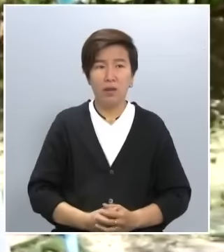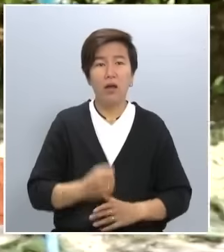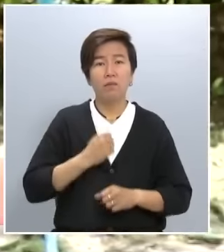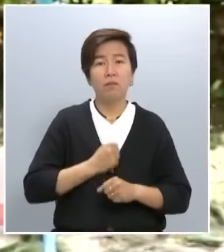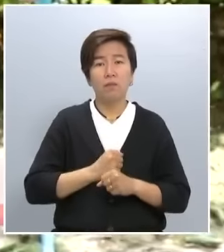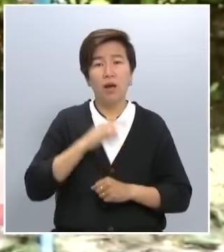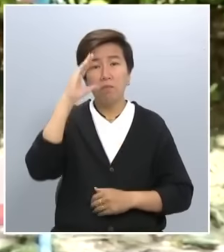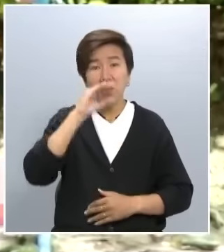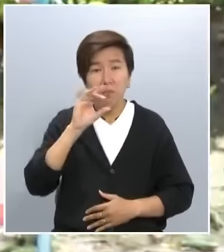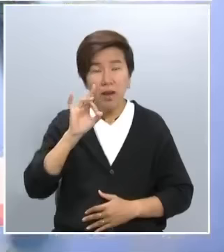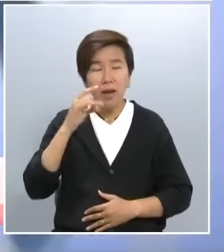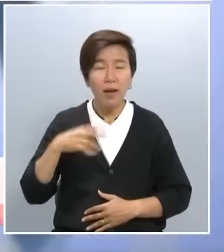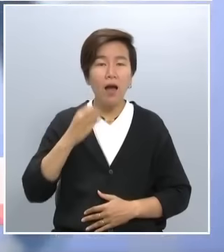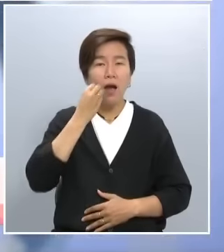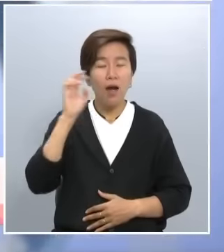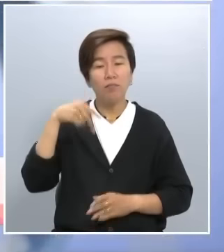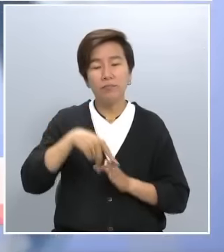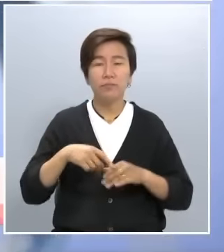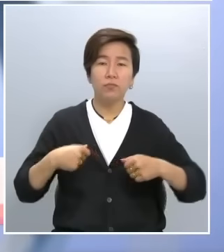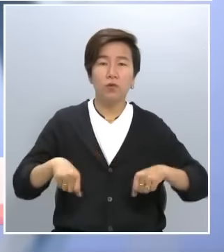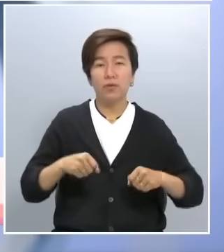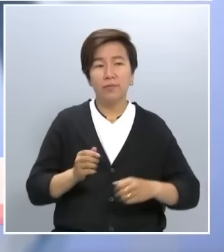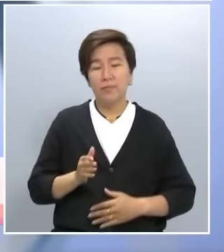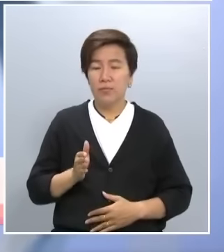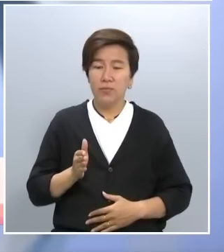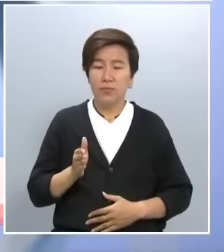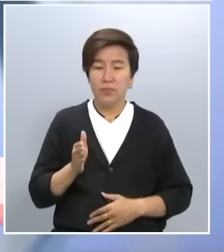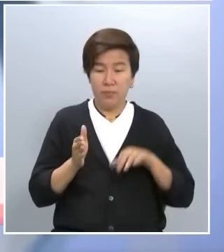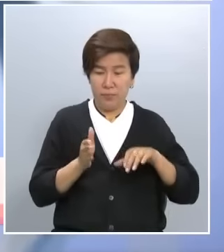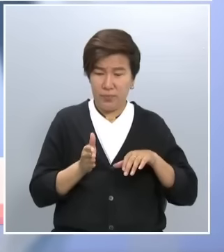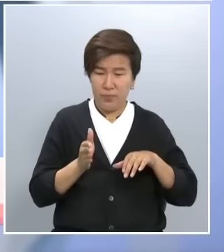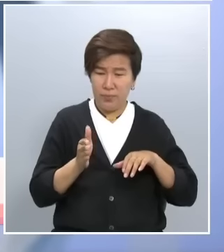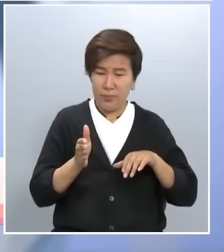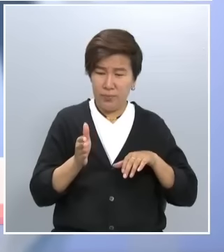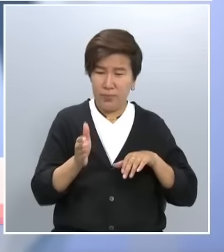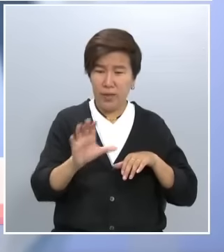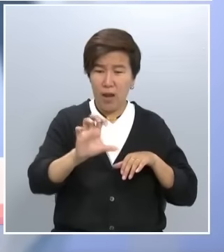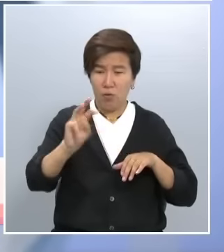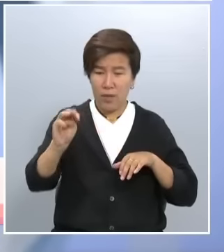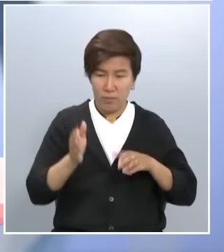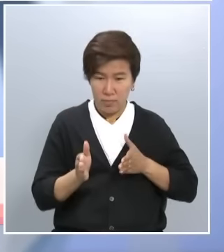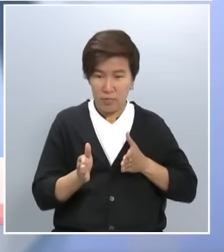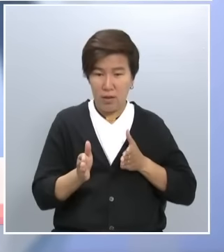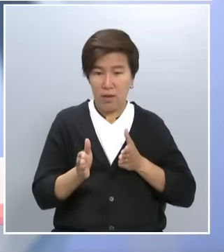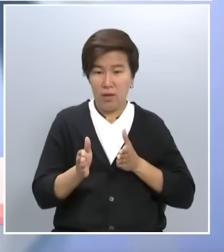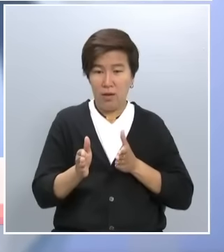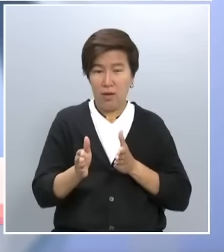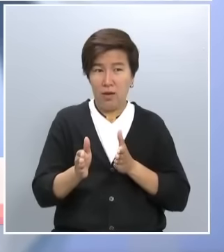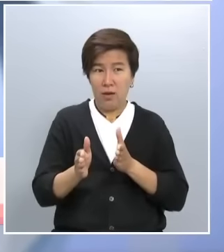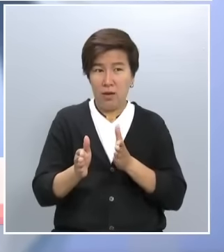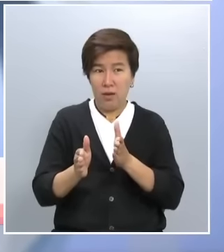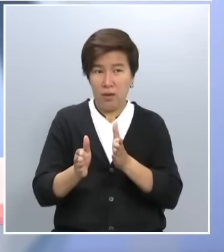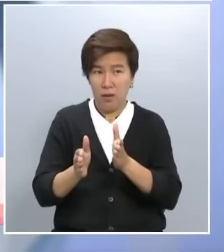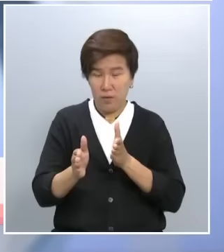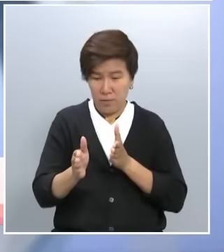ค์กลับบ้านก็ขับออกมาได้ประมาณสัก500 เมตรได้มั้งครับมีคนขี่ตามพอถึงที่เกิดเหตุก็แซ